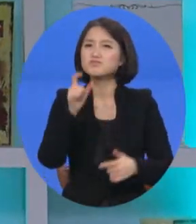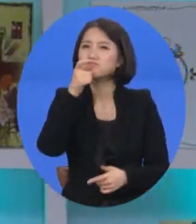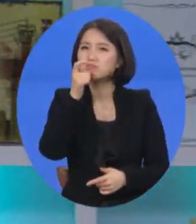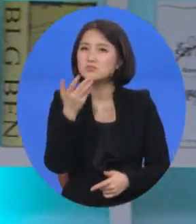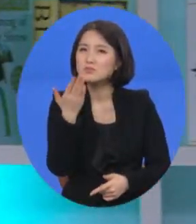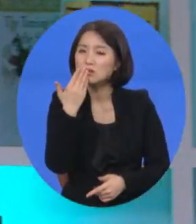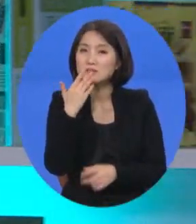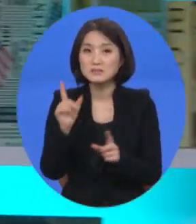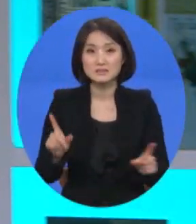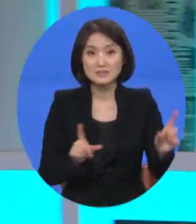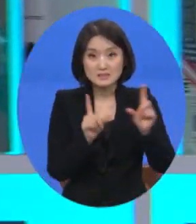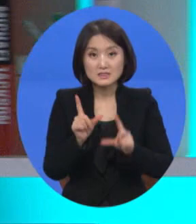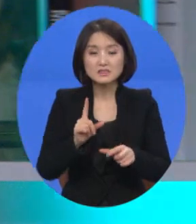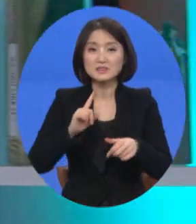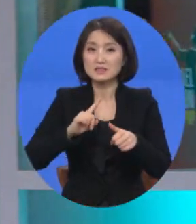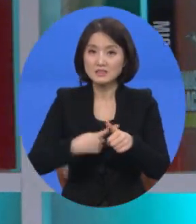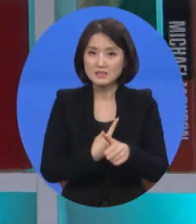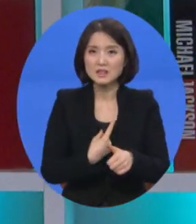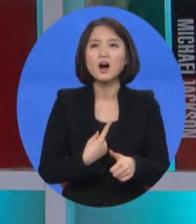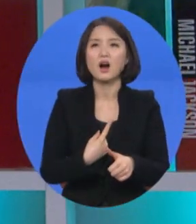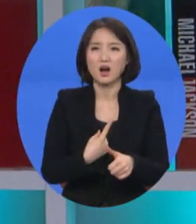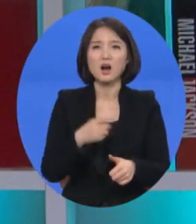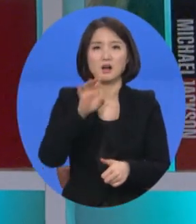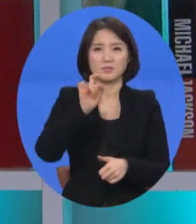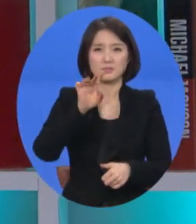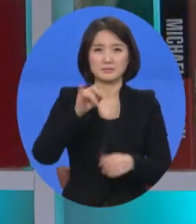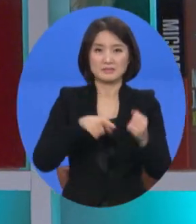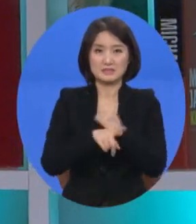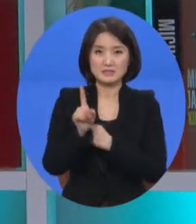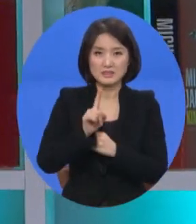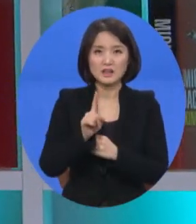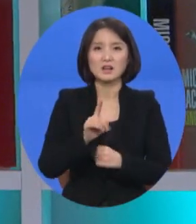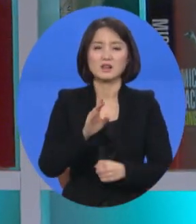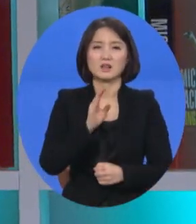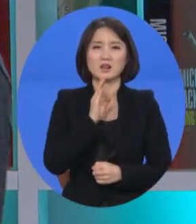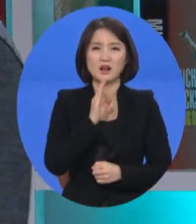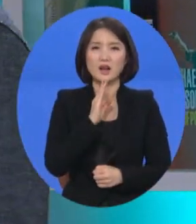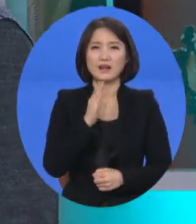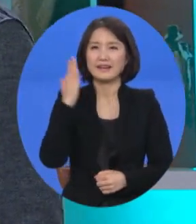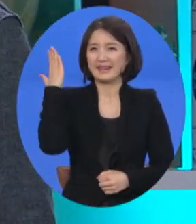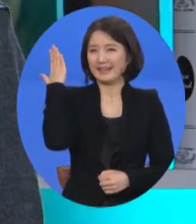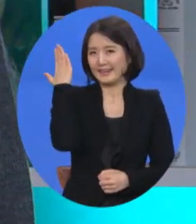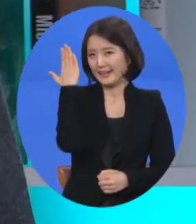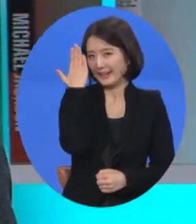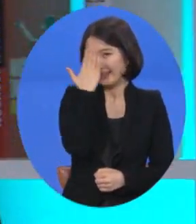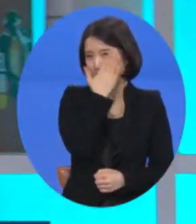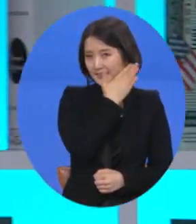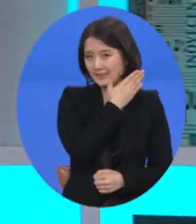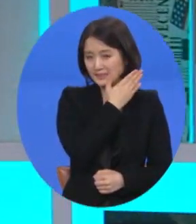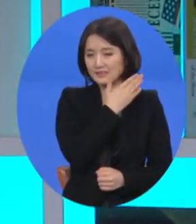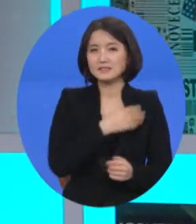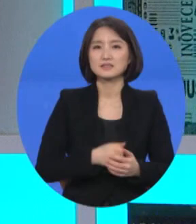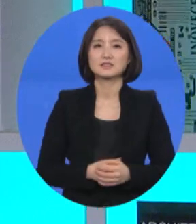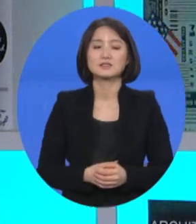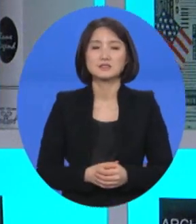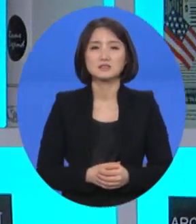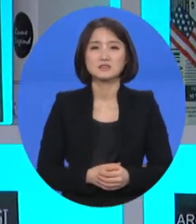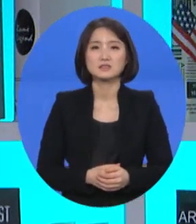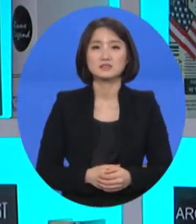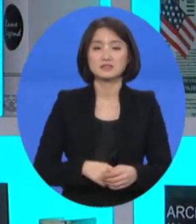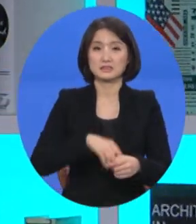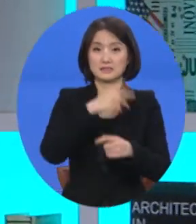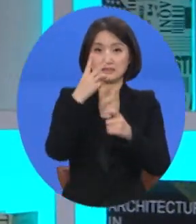밖에 없습니다 그래서 매매 두번째 덕이 뭐냐 하면은 맑을 청 입니다 다음에 또 매미는